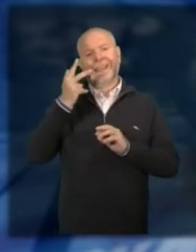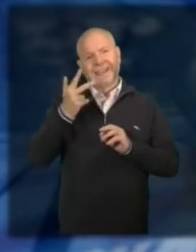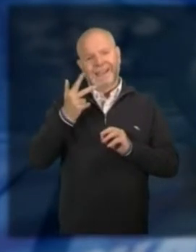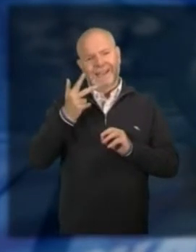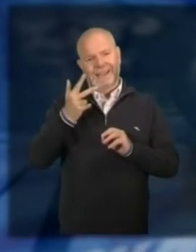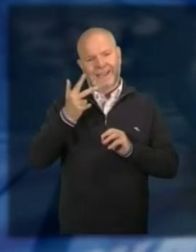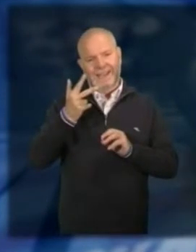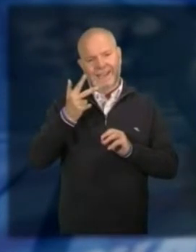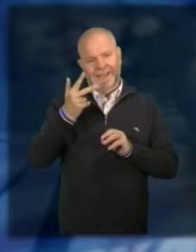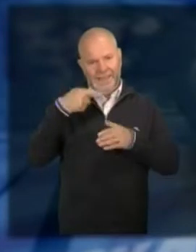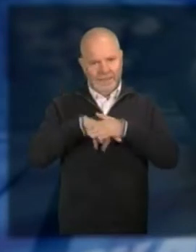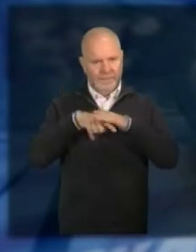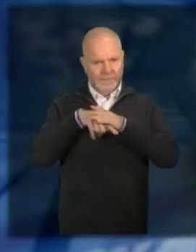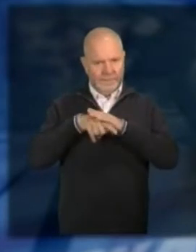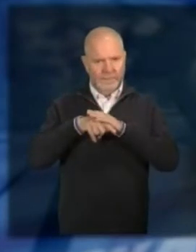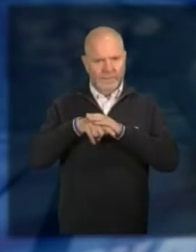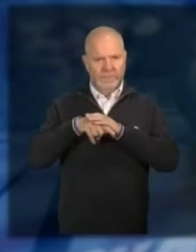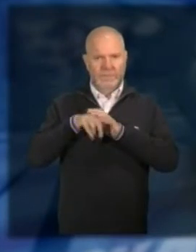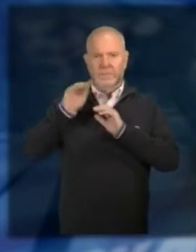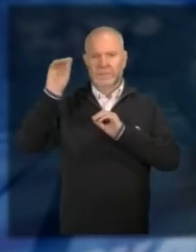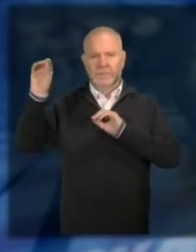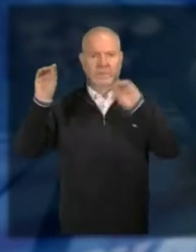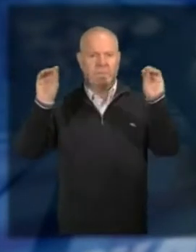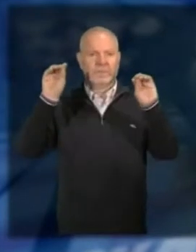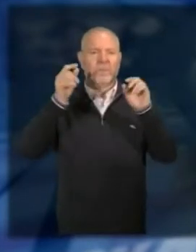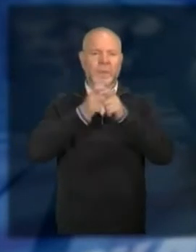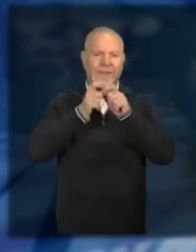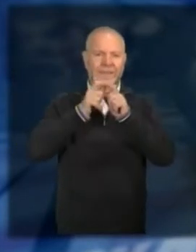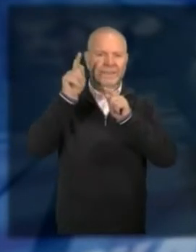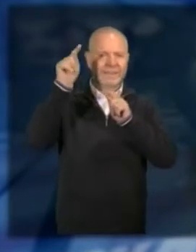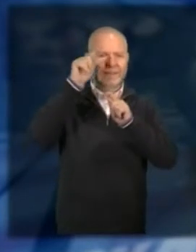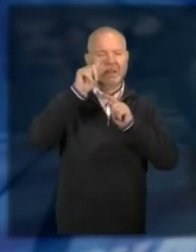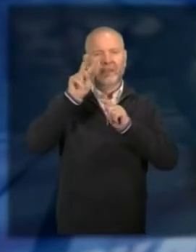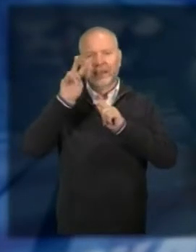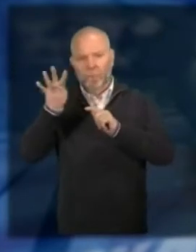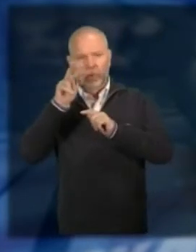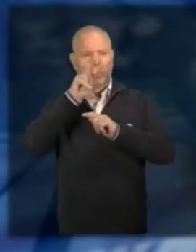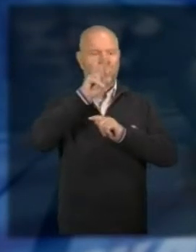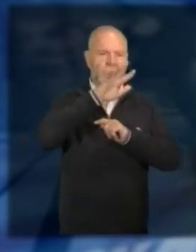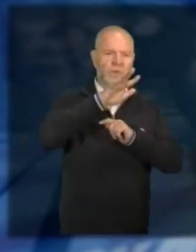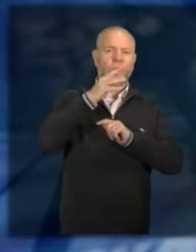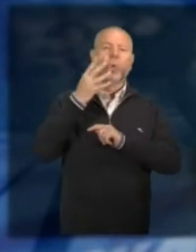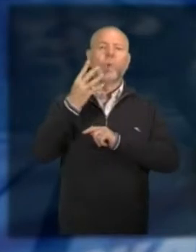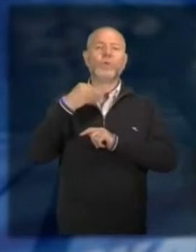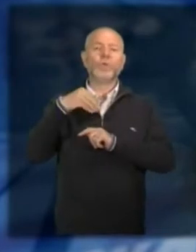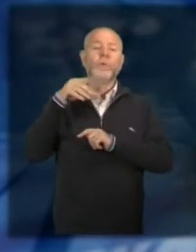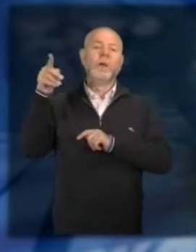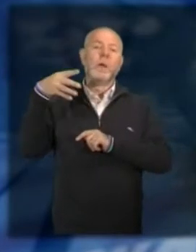asilo, 7 a Baceno, 42 a Craveggia, 25 a Villa d'Ossola, 24 a Vogogna e 4 a